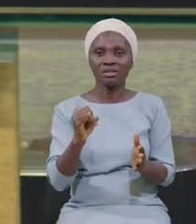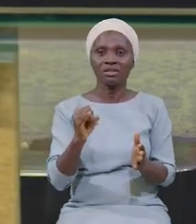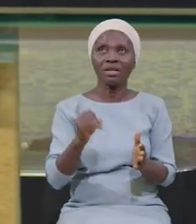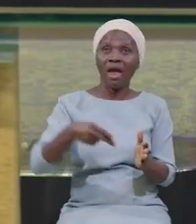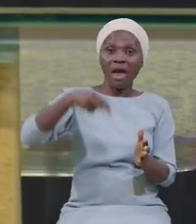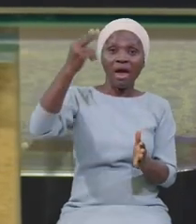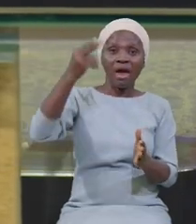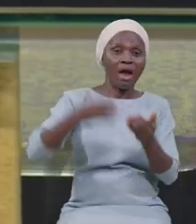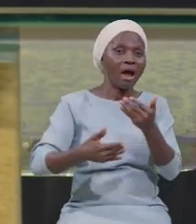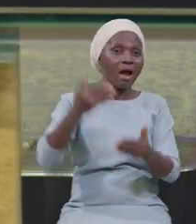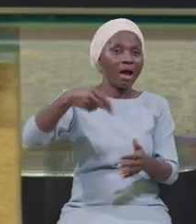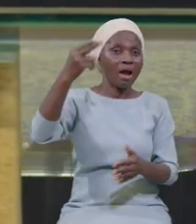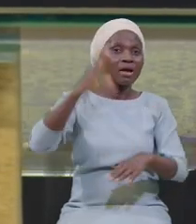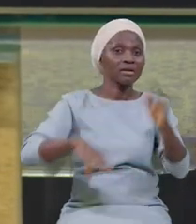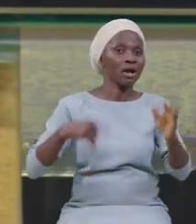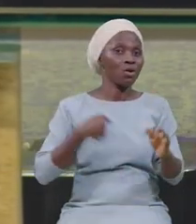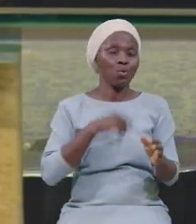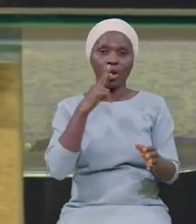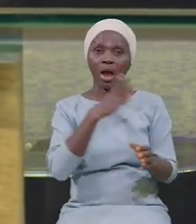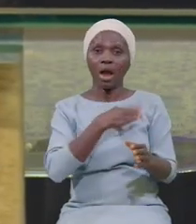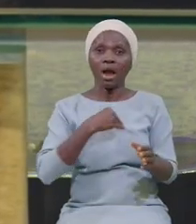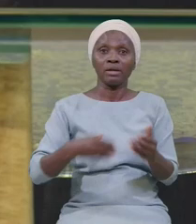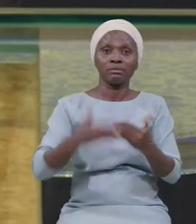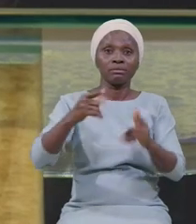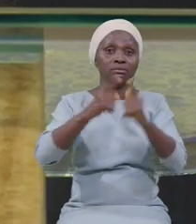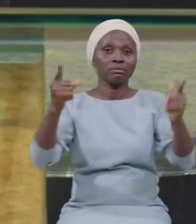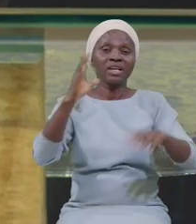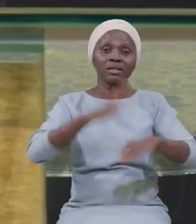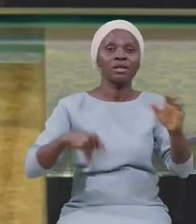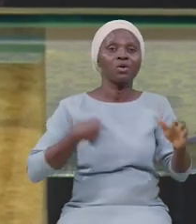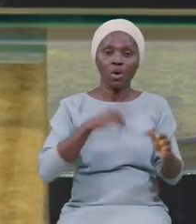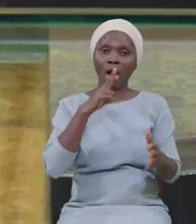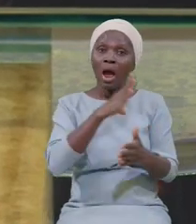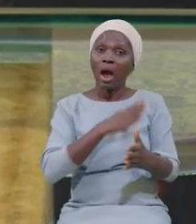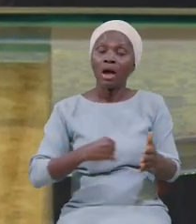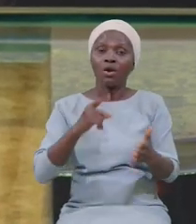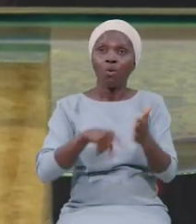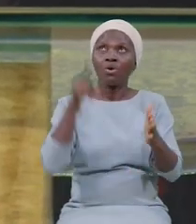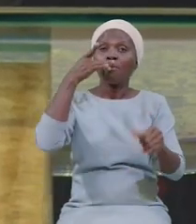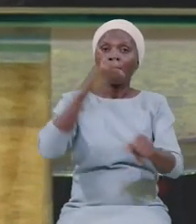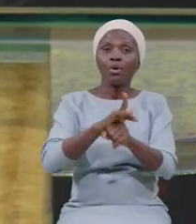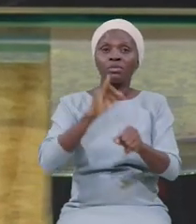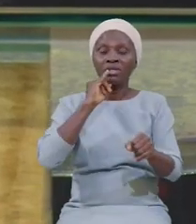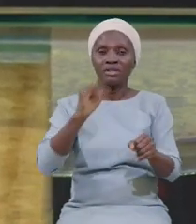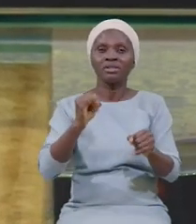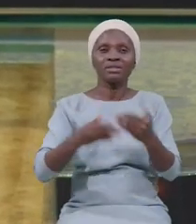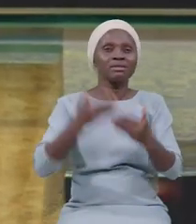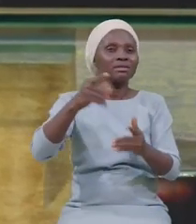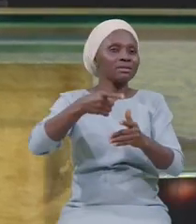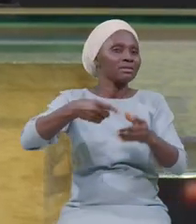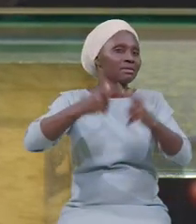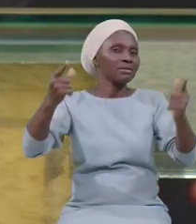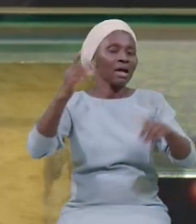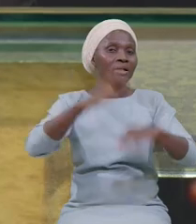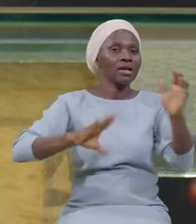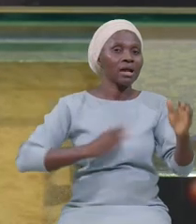nous, il est plus grand que nous. Et ce qu'il promet est plus grand que notre entendement, ce